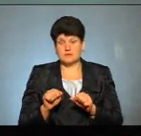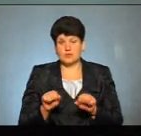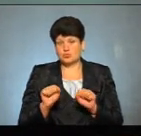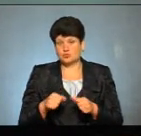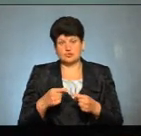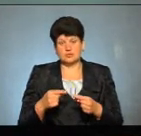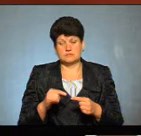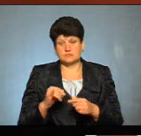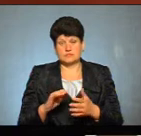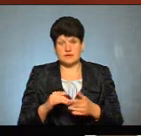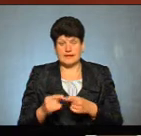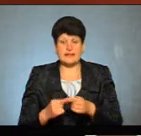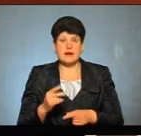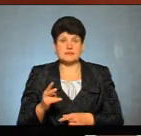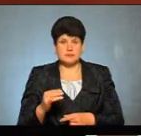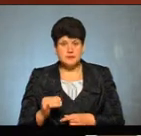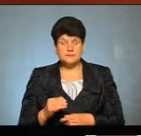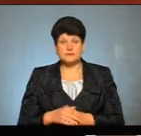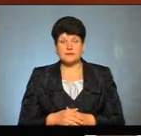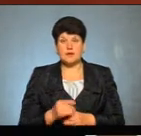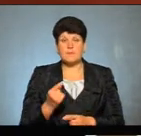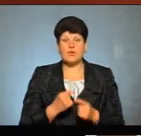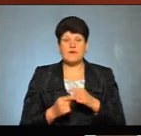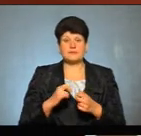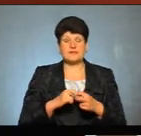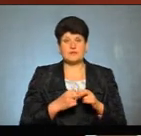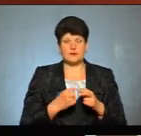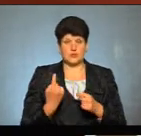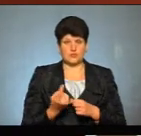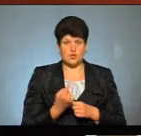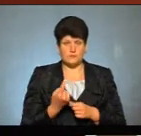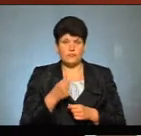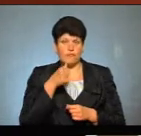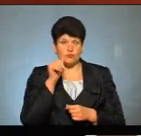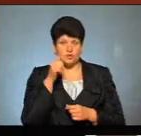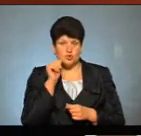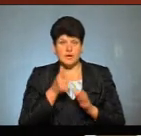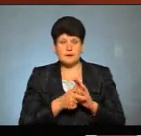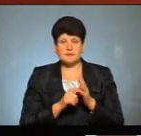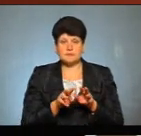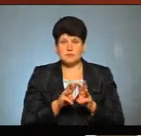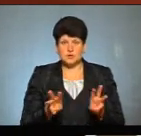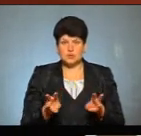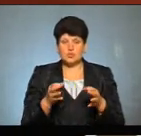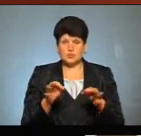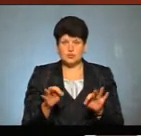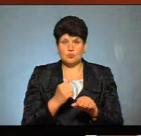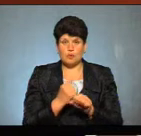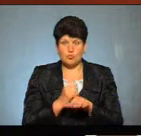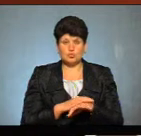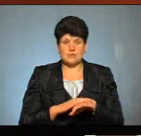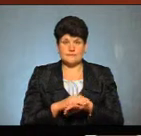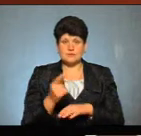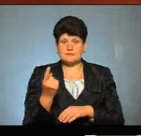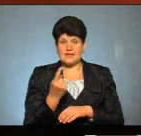приводили. Знову ж таки, повернемося до Івано-Франківської області. Вчора Кабмін дозволив роботу ринків з 1